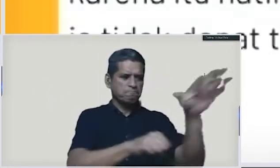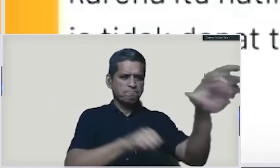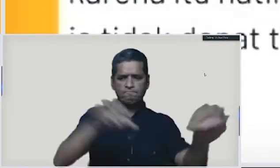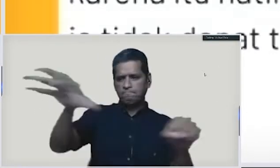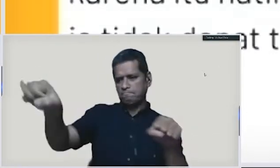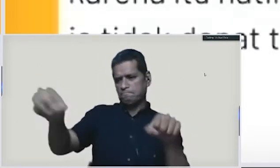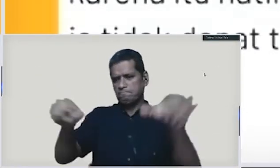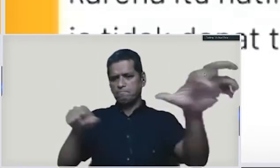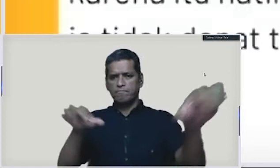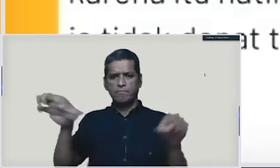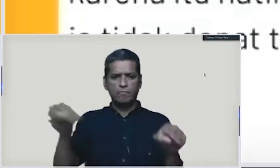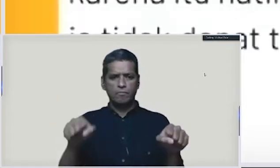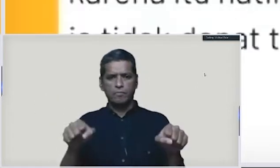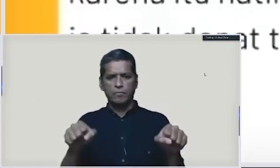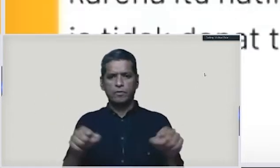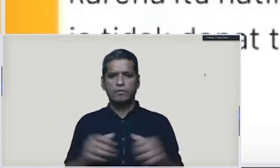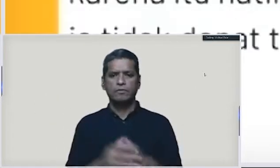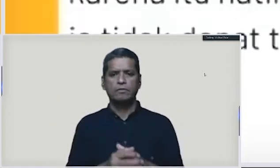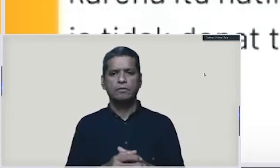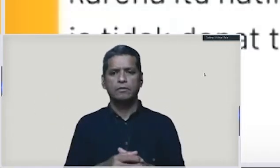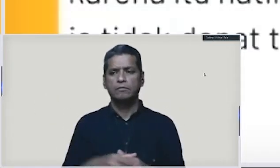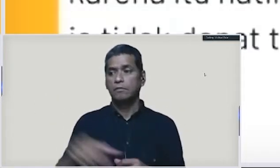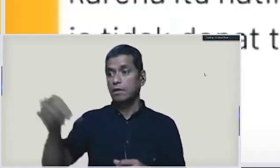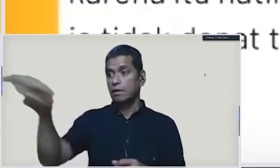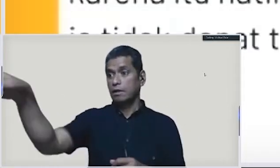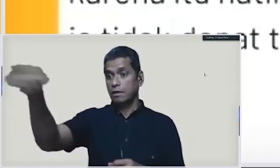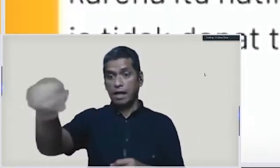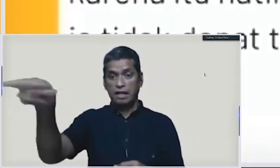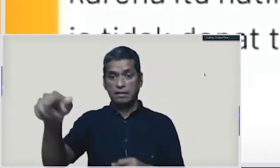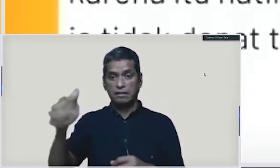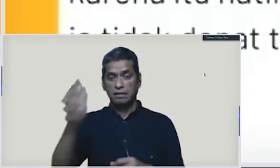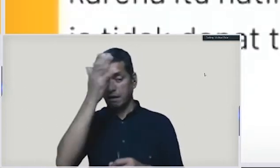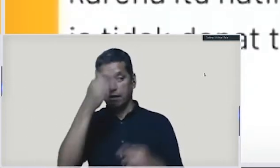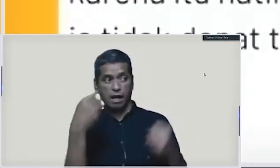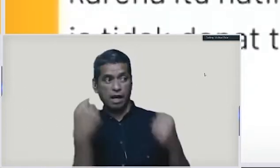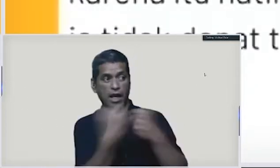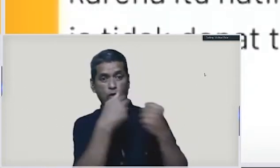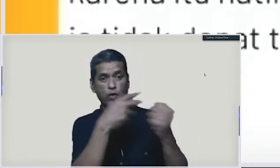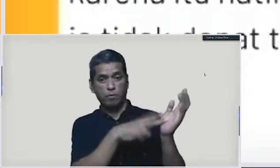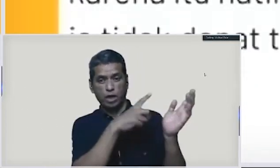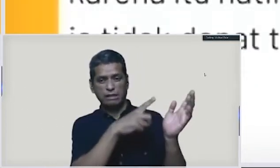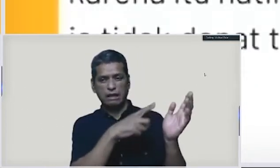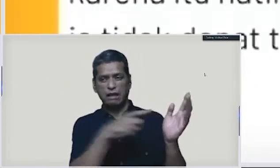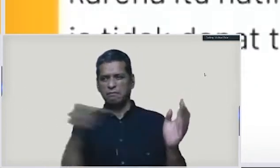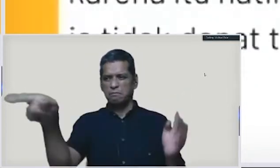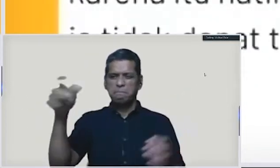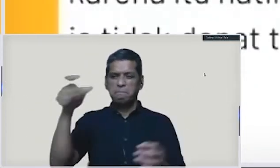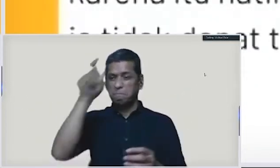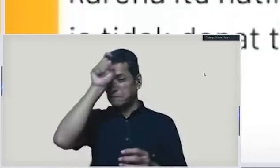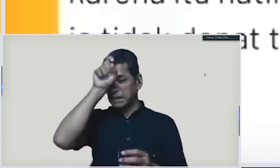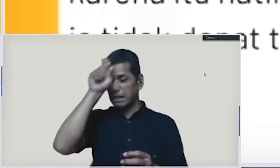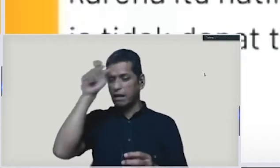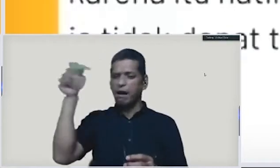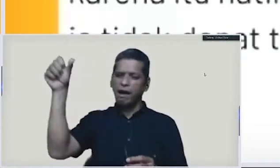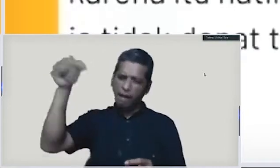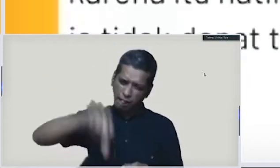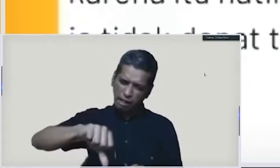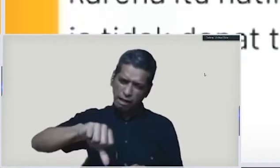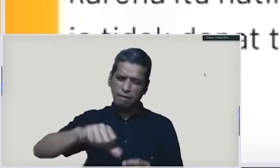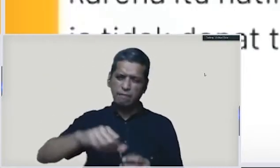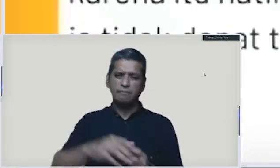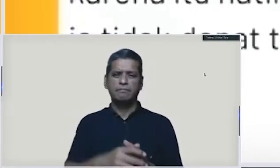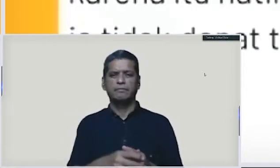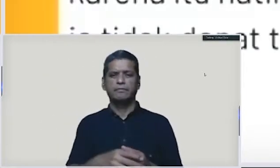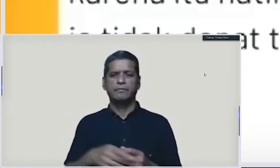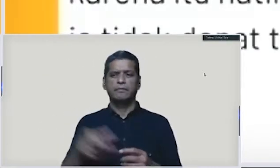ada yang dapat bertahan bahkan Mesir Suriah Mesir adalah kerajaan lama yang berpengalaman dan sangat